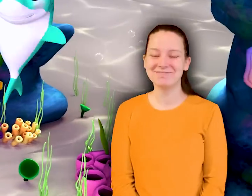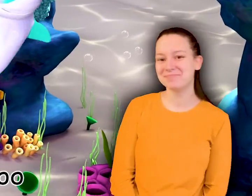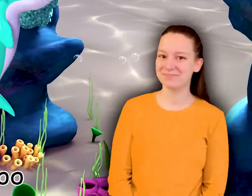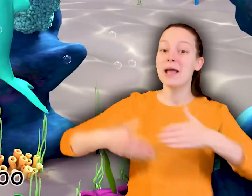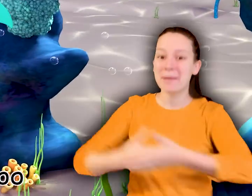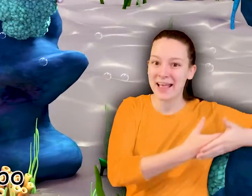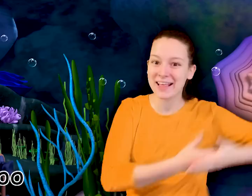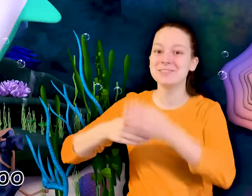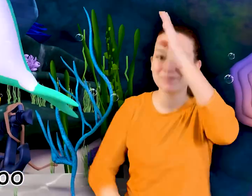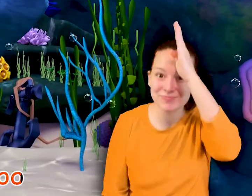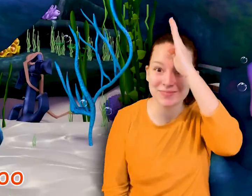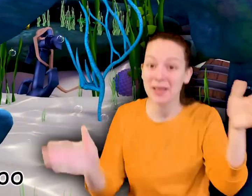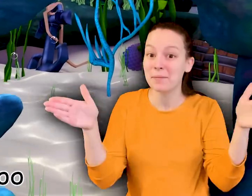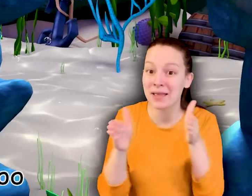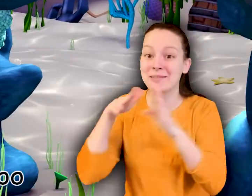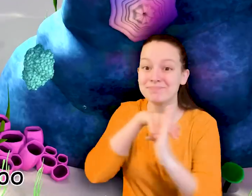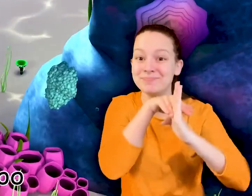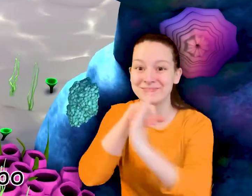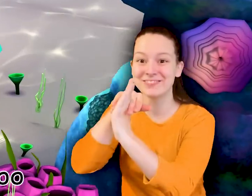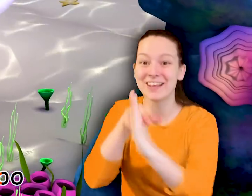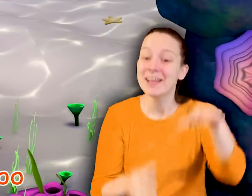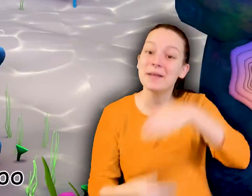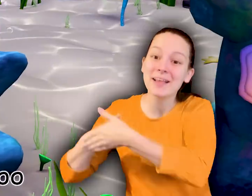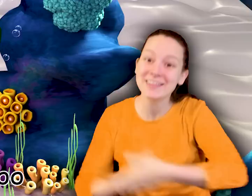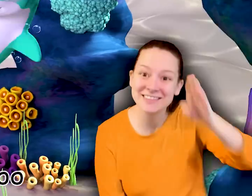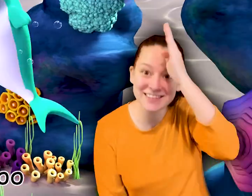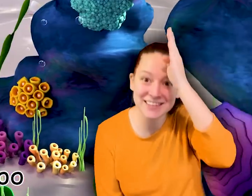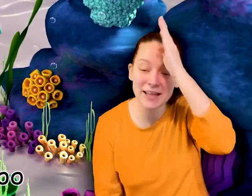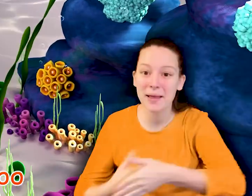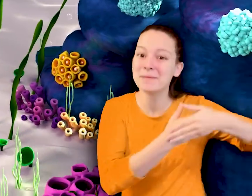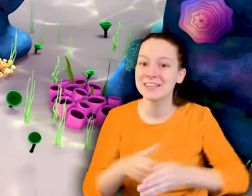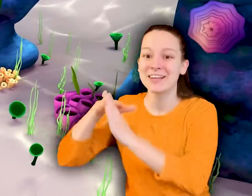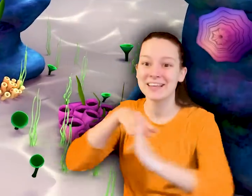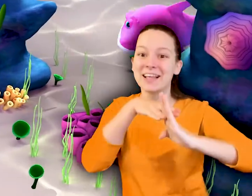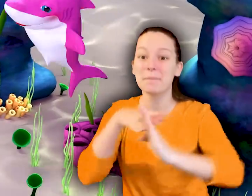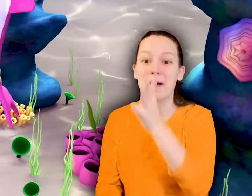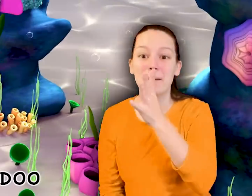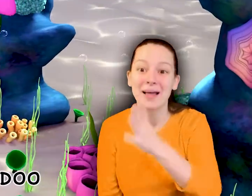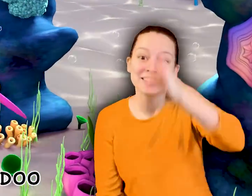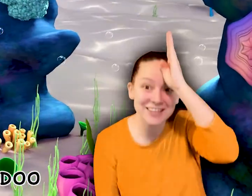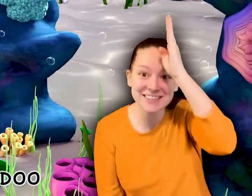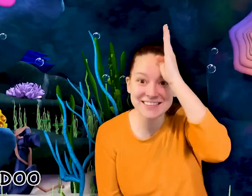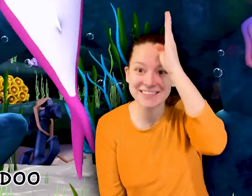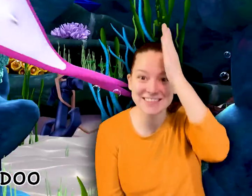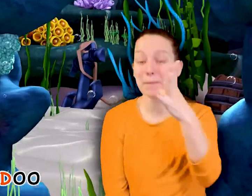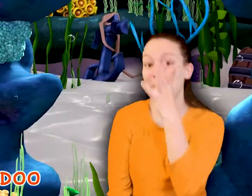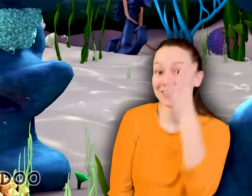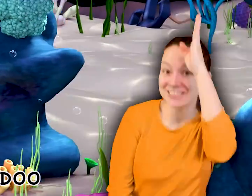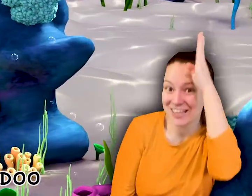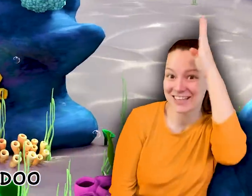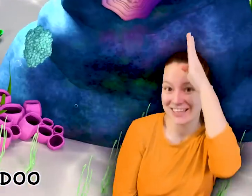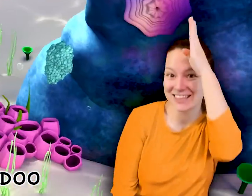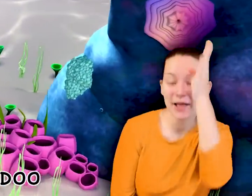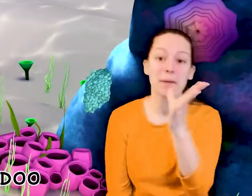ready baby shark baby shark do baby shark do do baby shark mommy shark do do